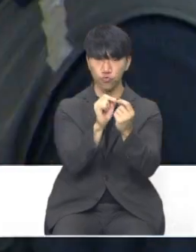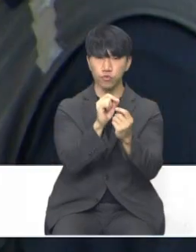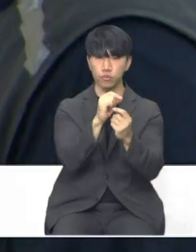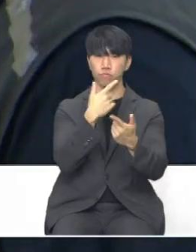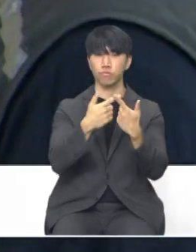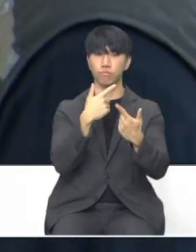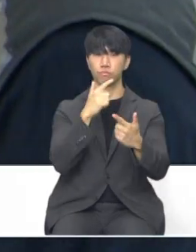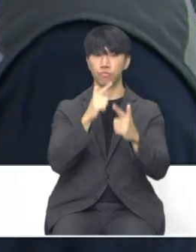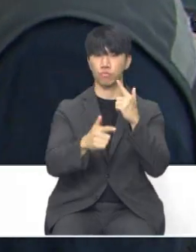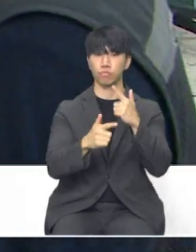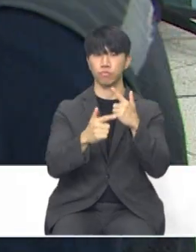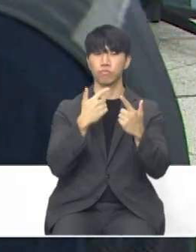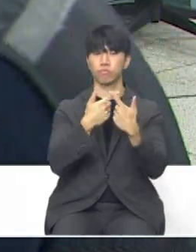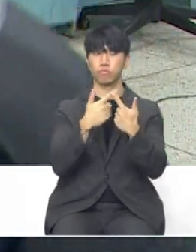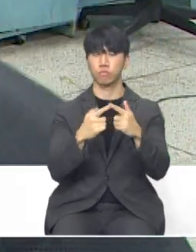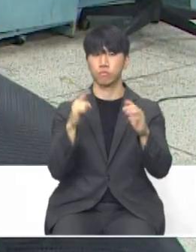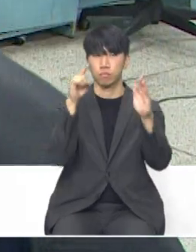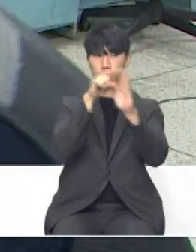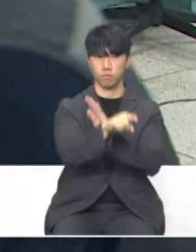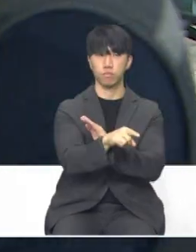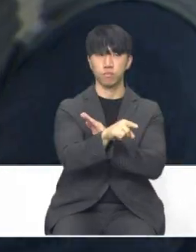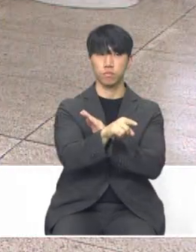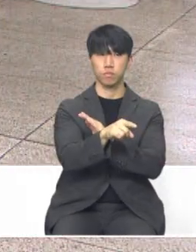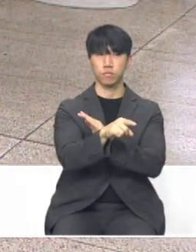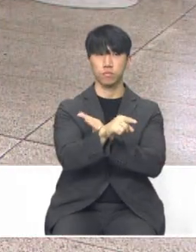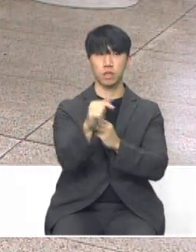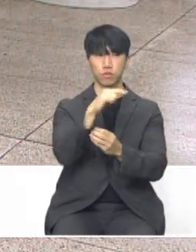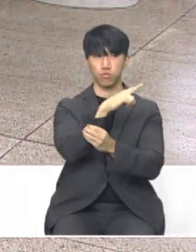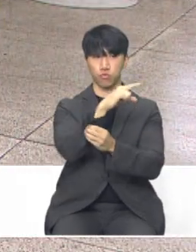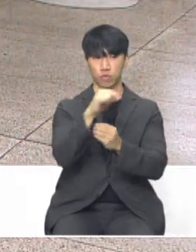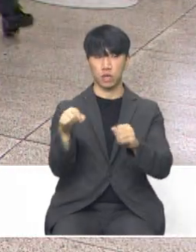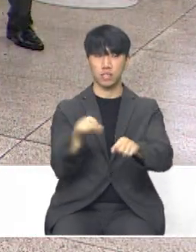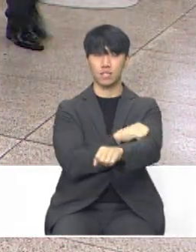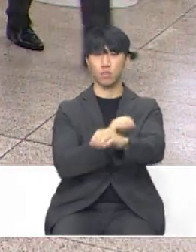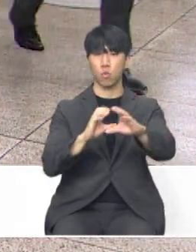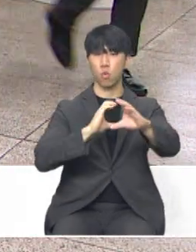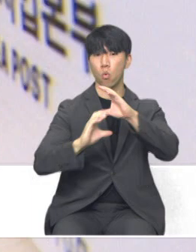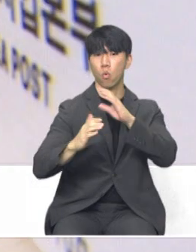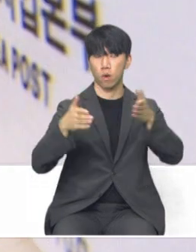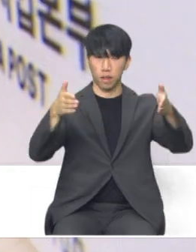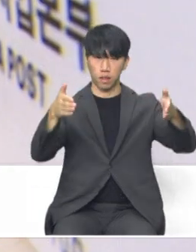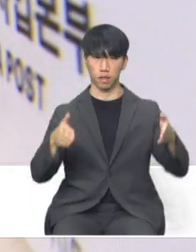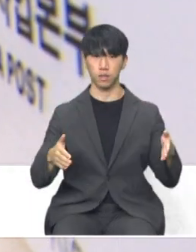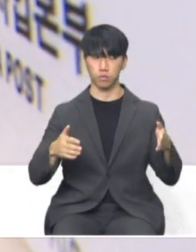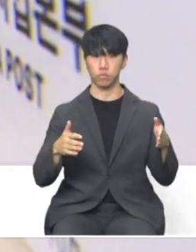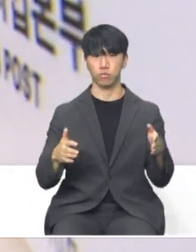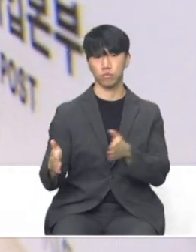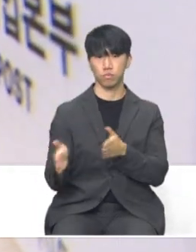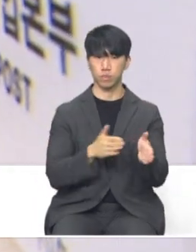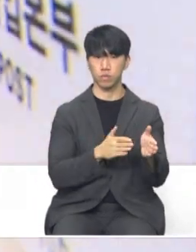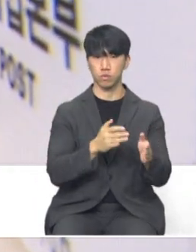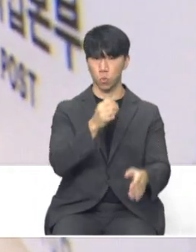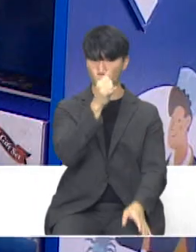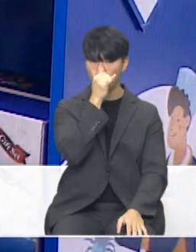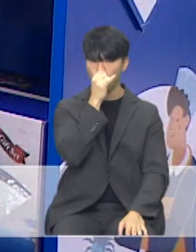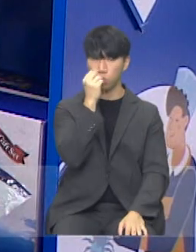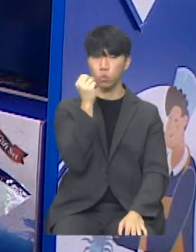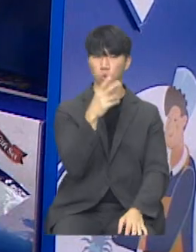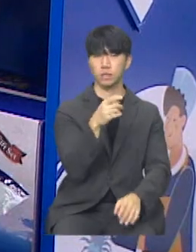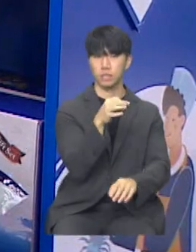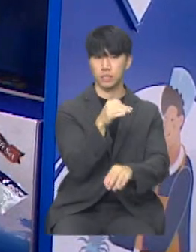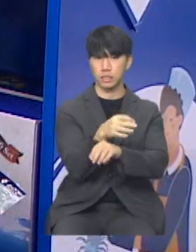우체국을 찾은 이 장관은 추석 명절 특별 소통기간 준비 상황을 점검하는 한편 수산물